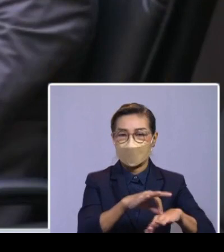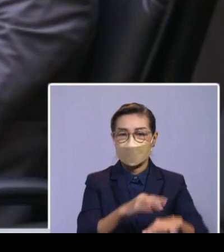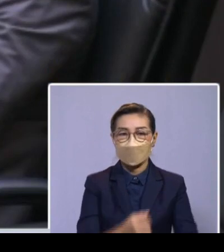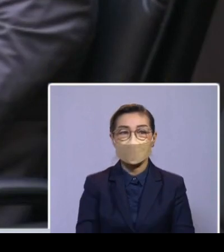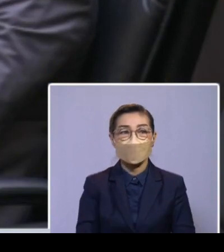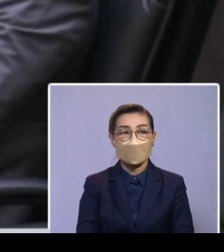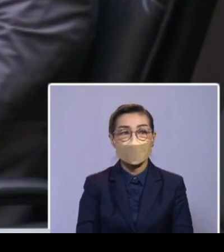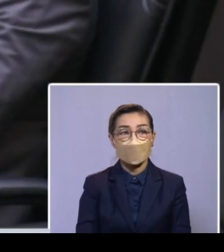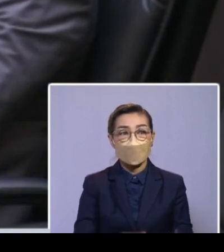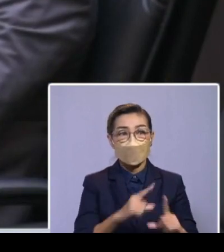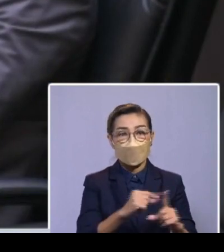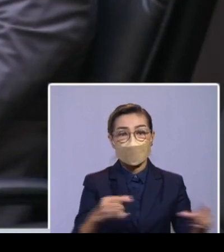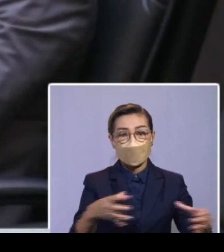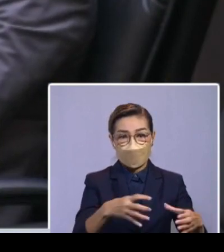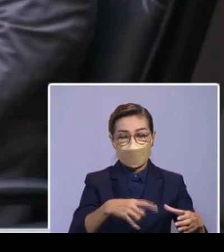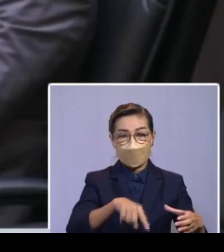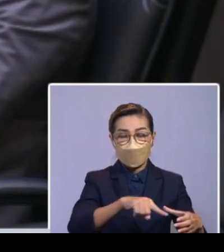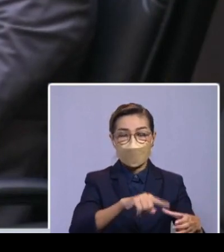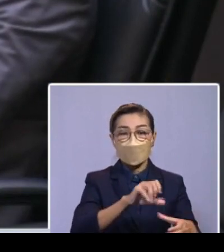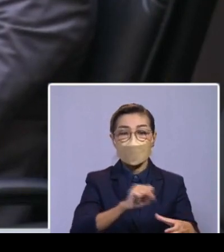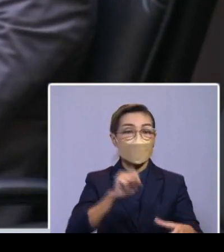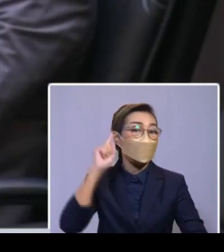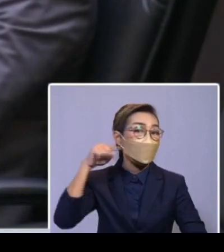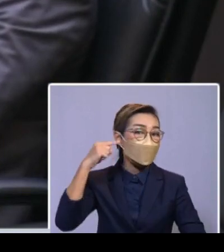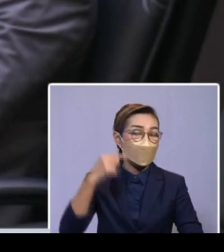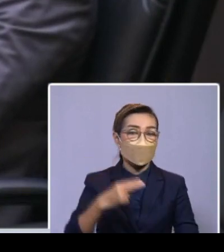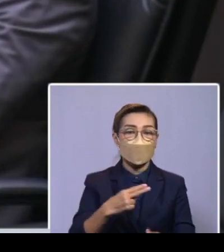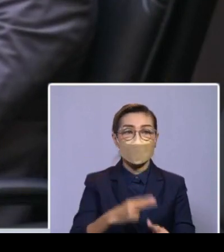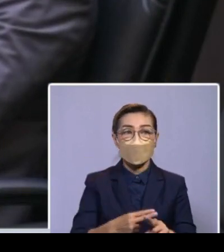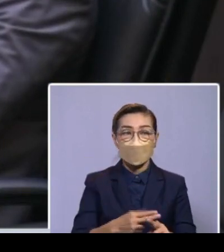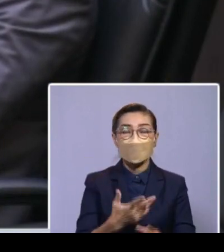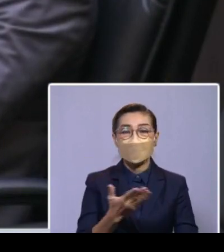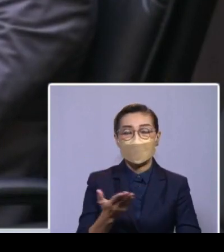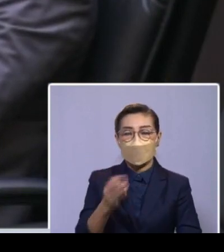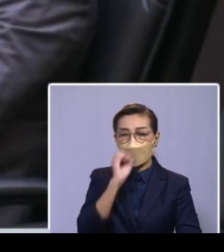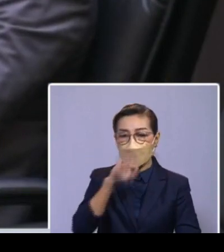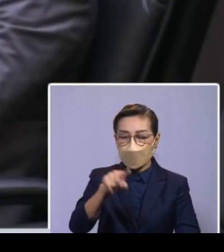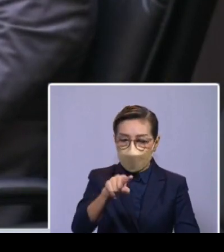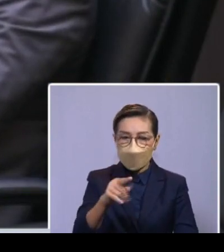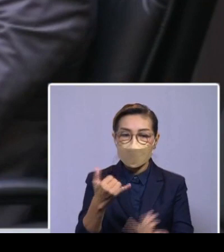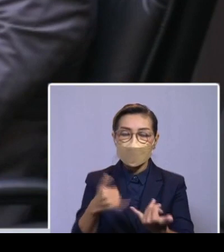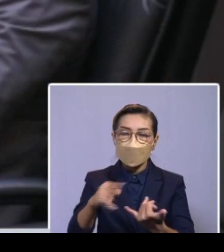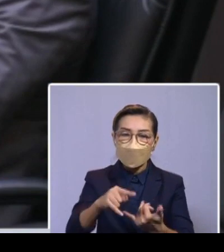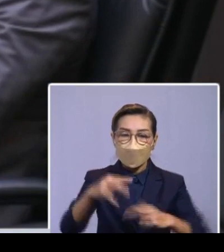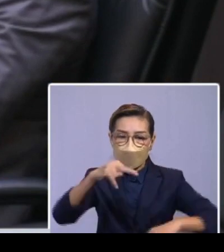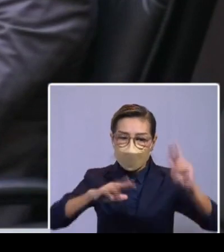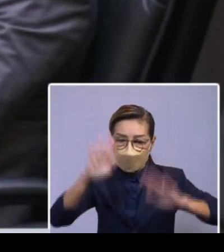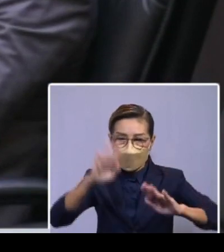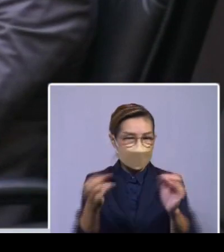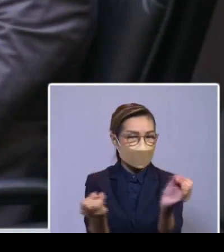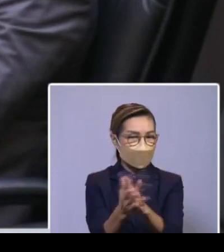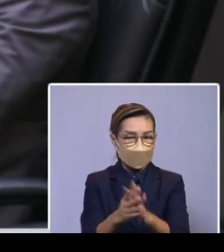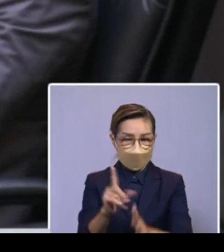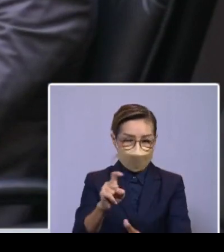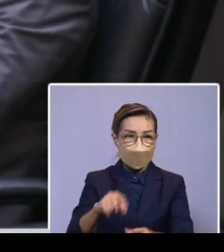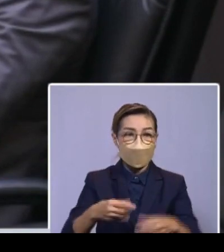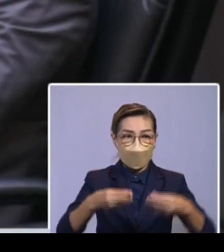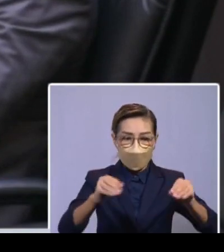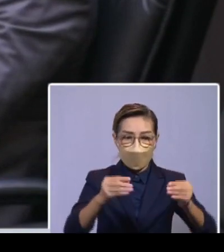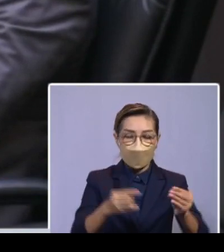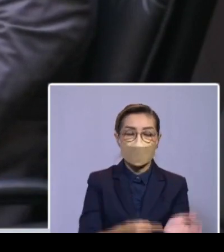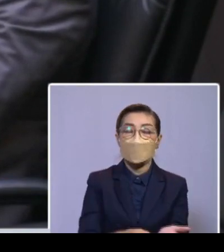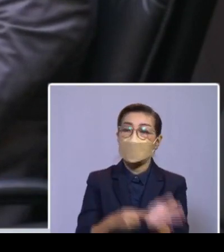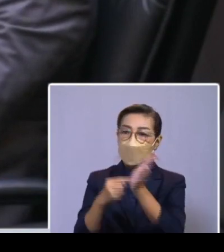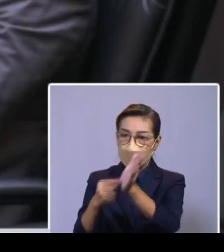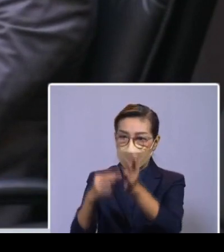ก้าวไกลอภิปรายโจมตีเรื่องการทุจริตในกระทรวงกลาโหมรวมถึงการทำลายระบอบประชาธิปไตยพร้อมมอบกระจกให้นายกเพราะประช